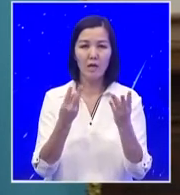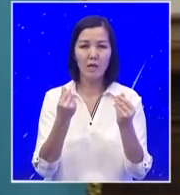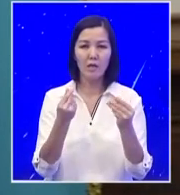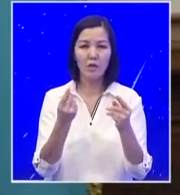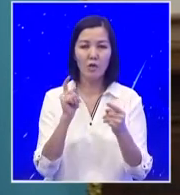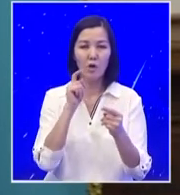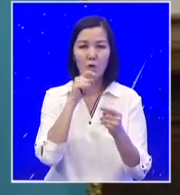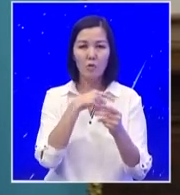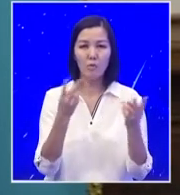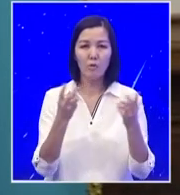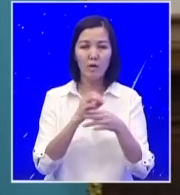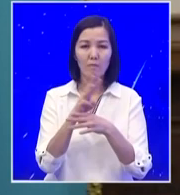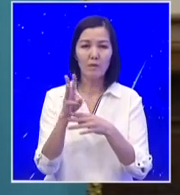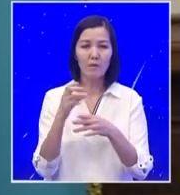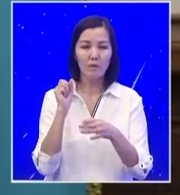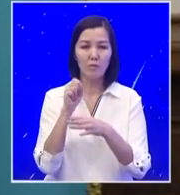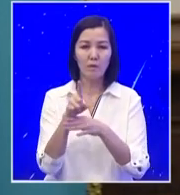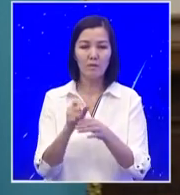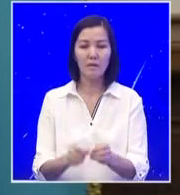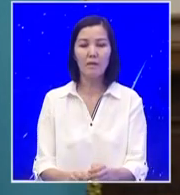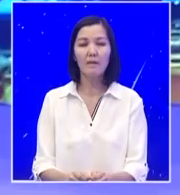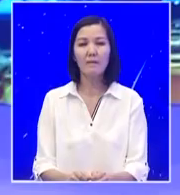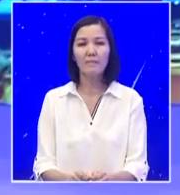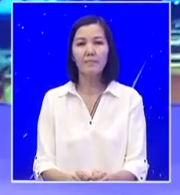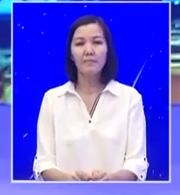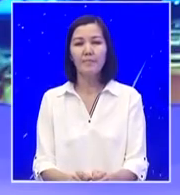үнемдеп ұстауды қамтамасыз етуді тапсырамын.